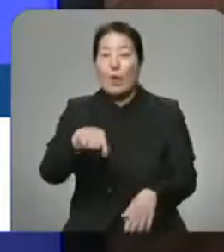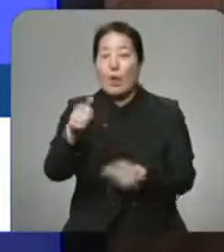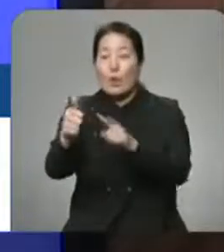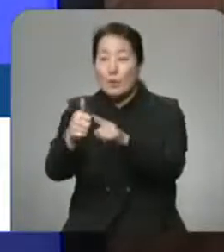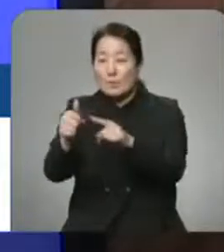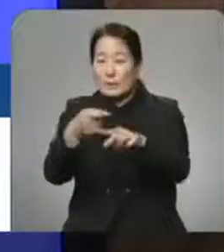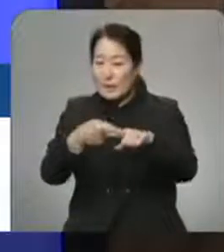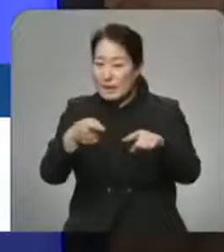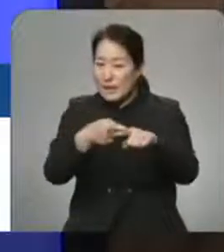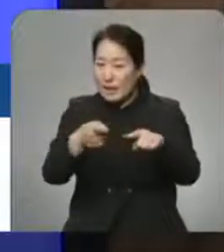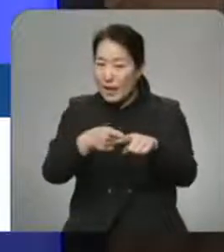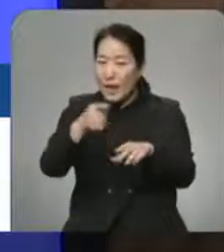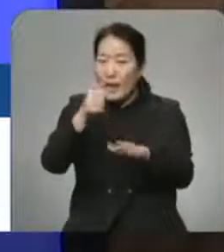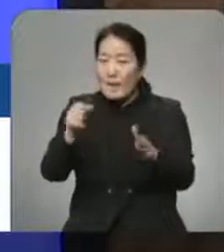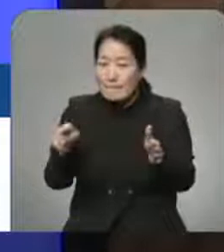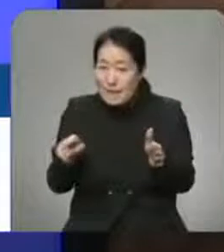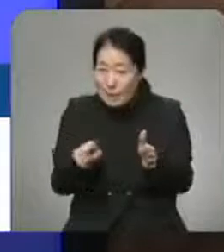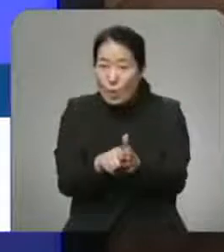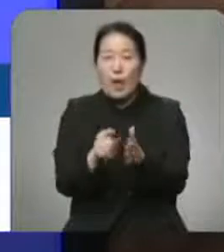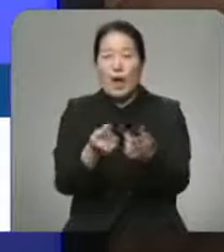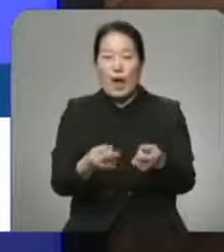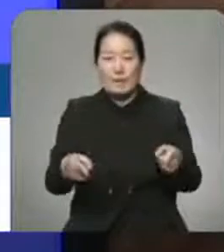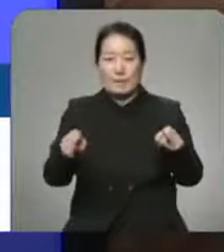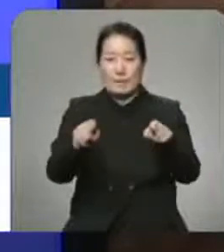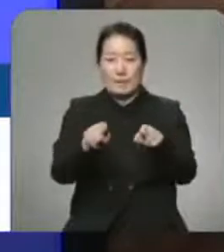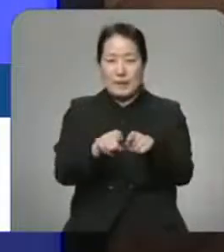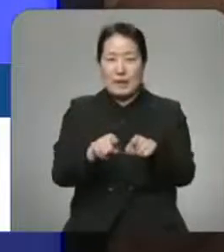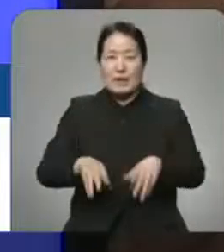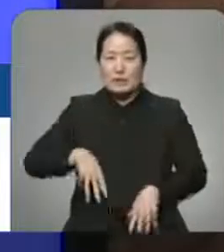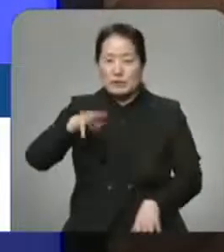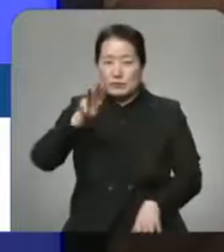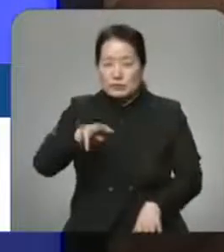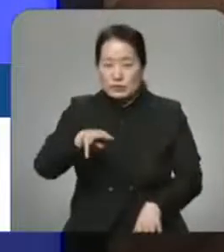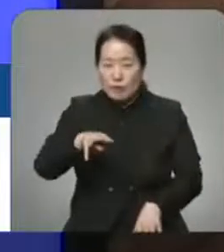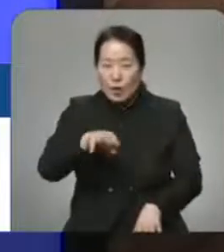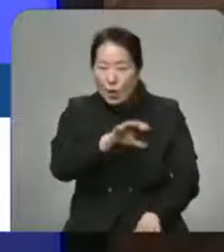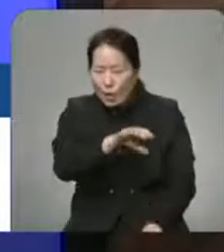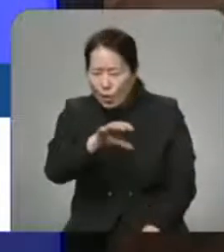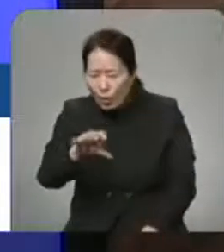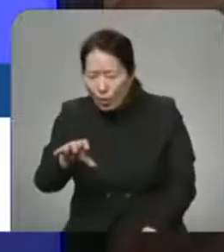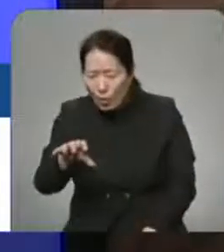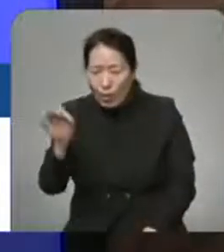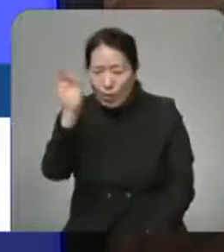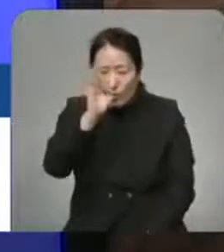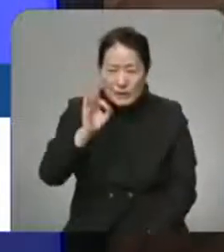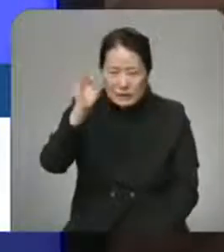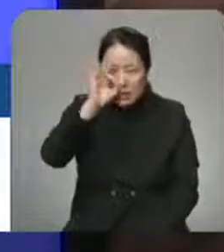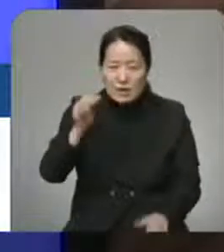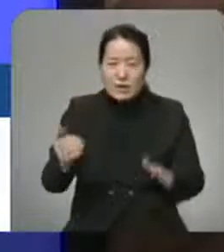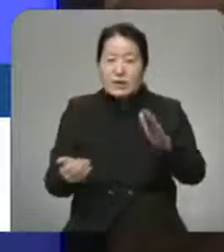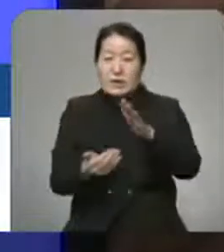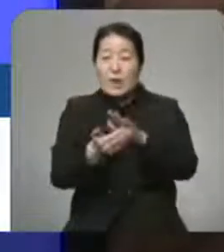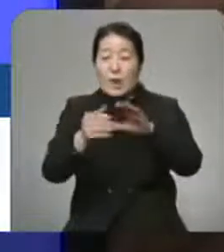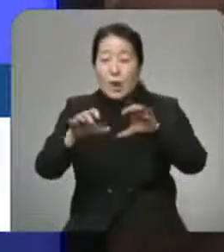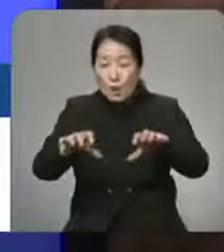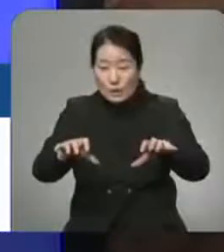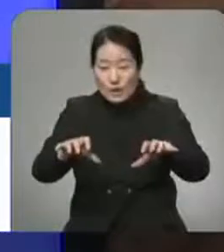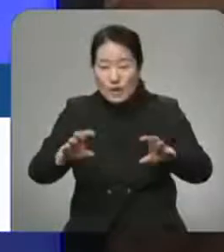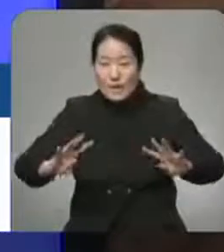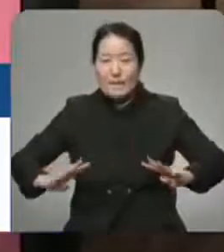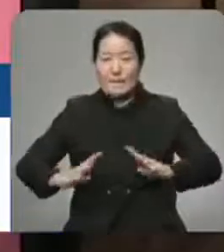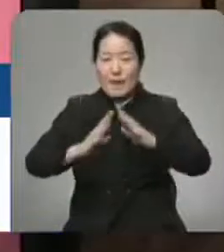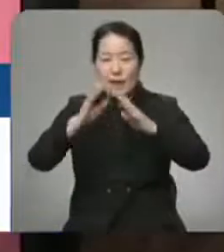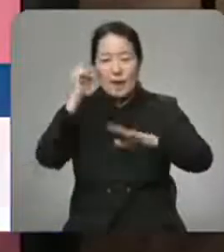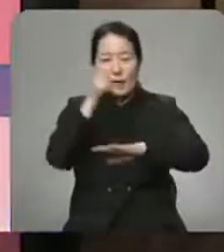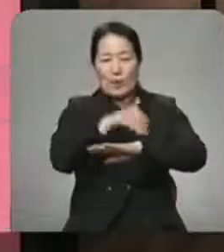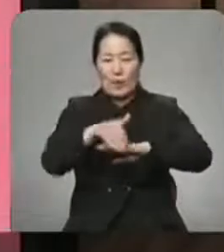고위공직자로서의 판단을 믿고 육동환 시장과 함께 춘천 시내 최고의 곳을 찾아서 건설할